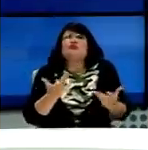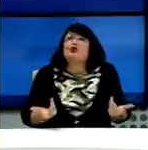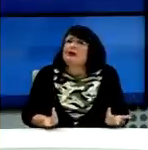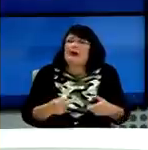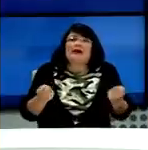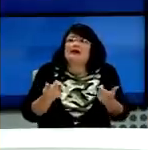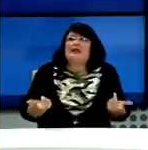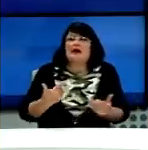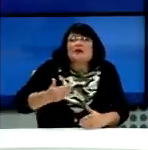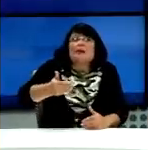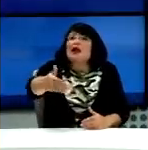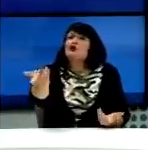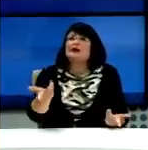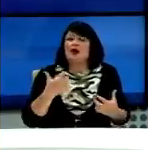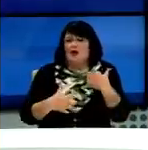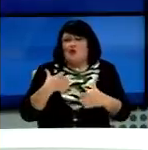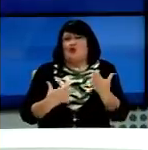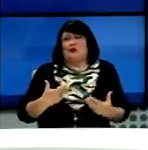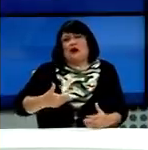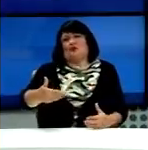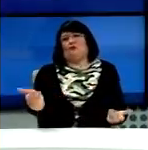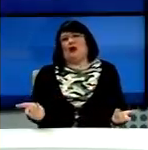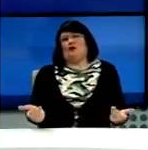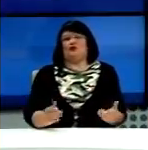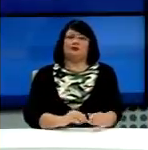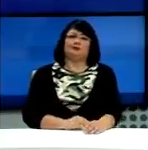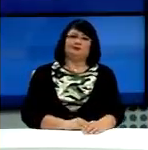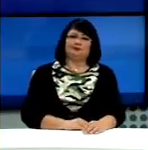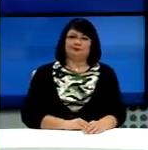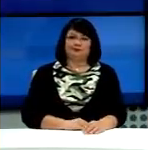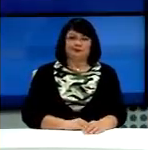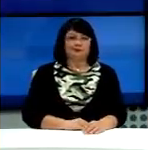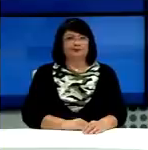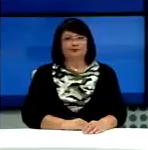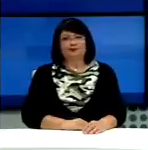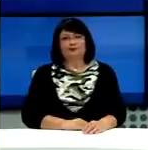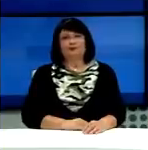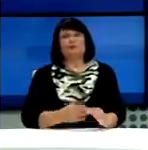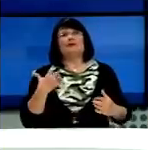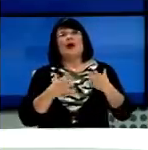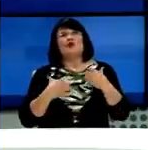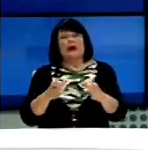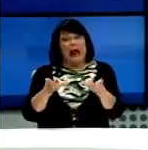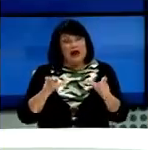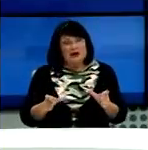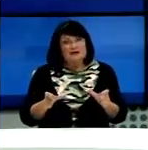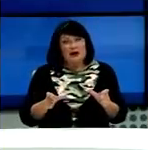αυτά, για το μέλλον, για το αύριο αγωνία. Και αυτή την αγωνία και την